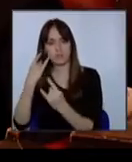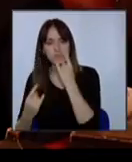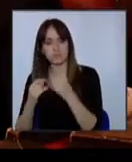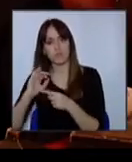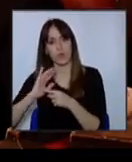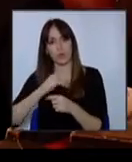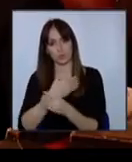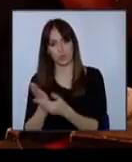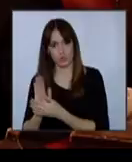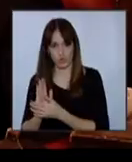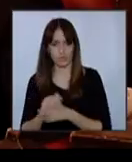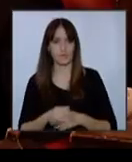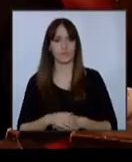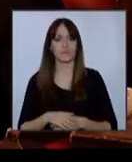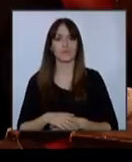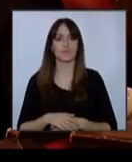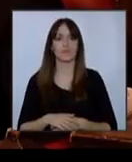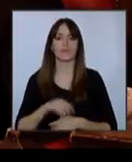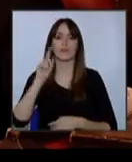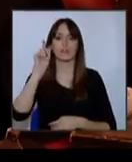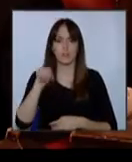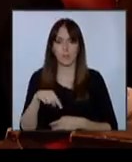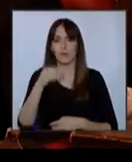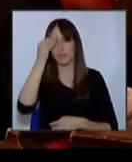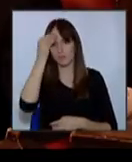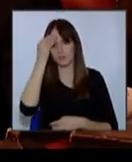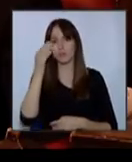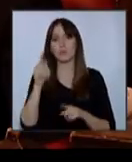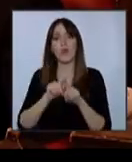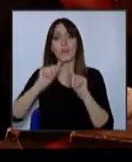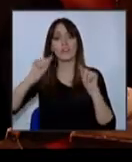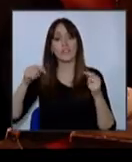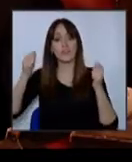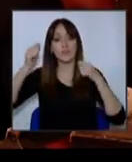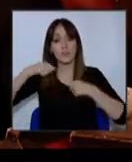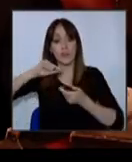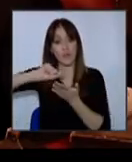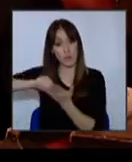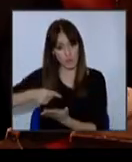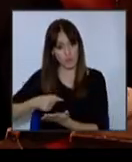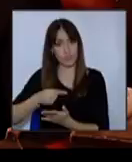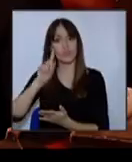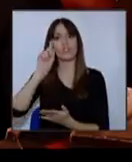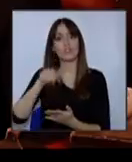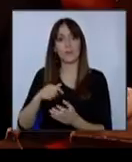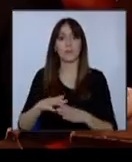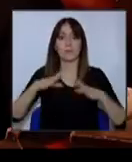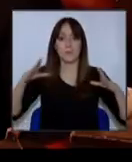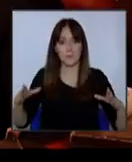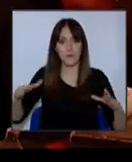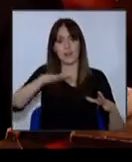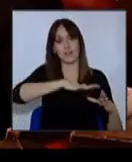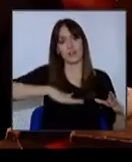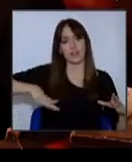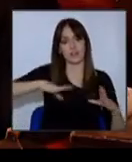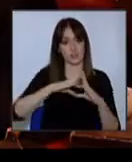clínic. Tanmateix, hem de dir que amb la signatura d'aquest conveni i l'ampliació del campus universitari de la Universitat